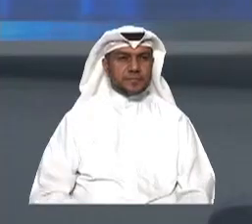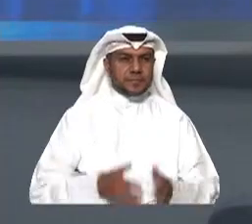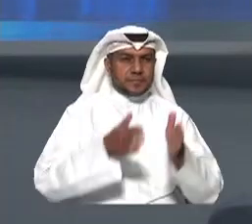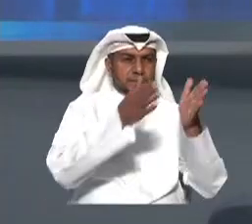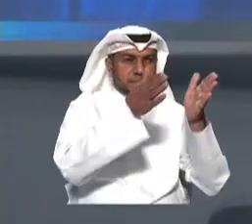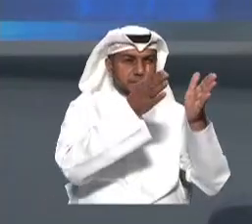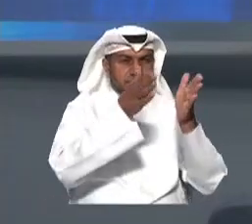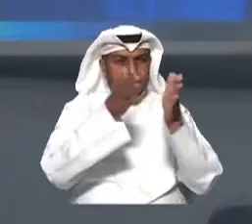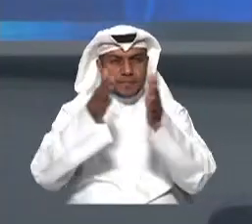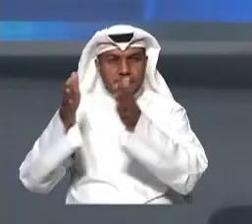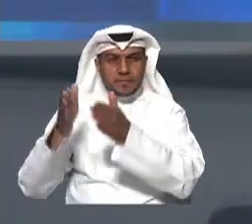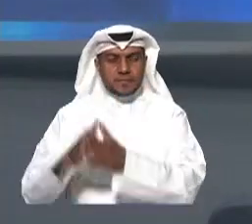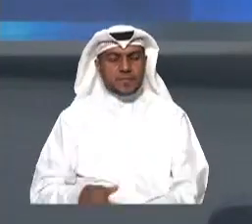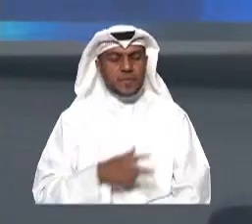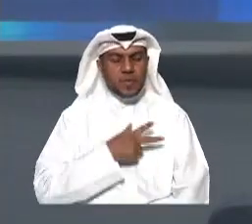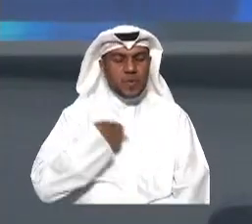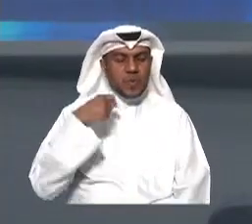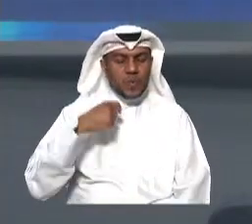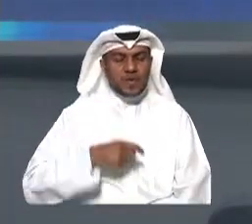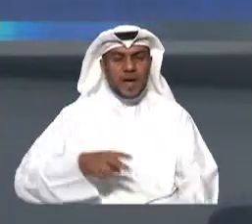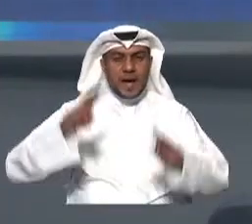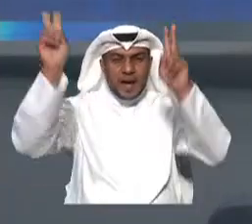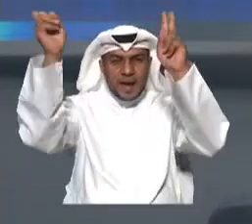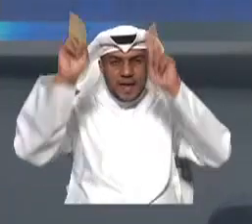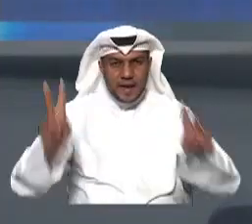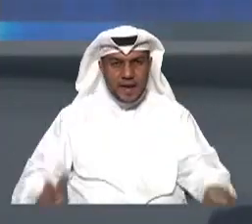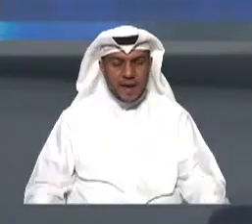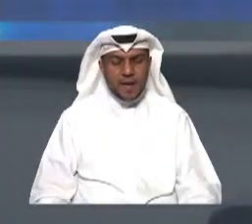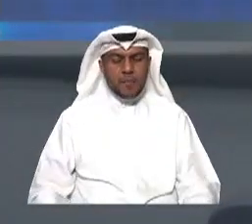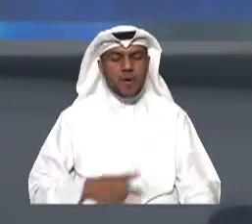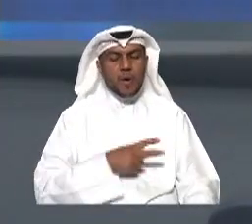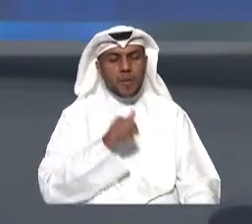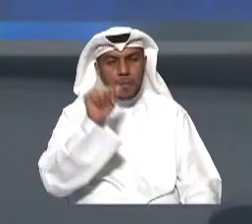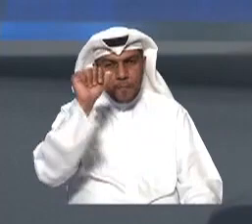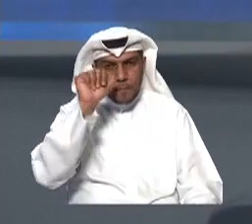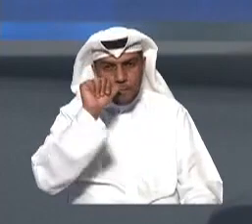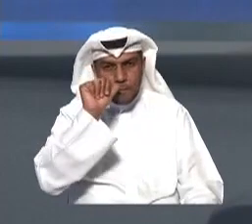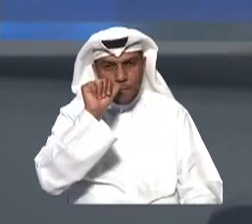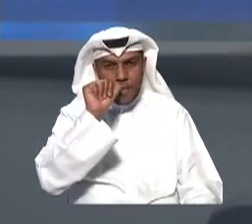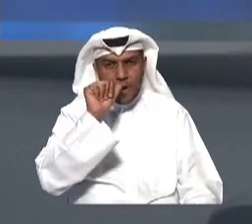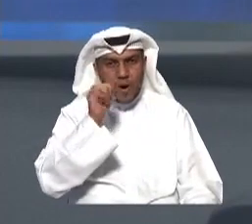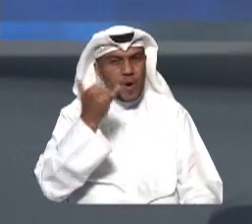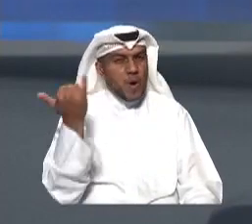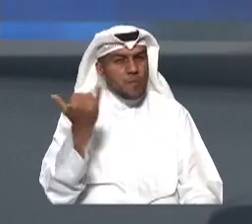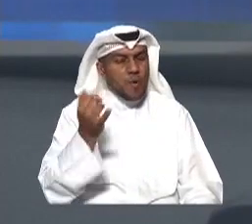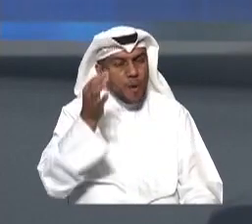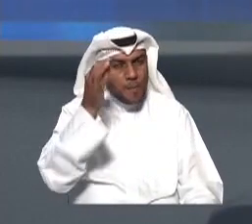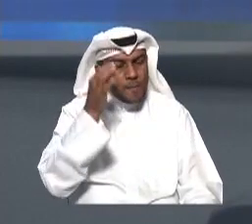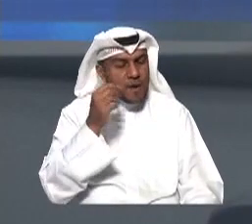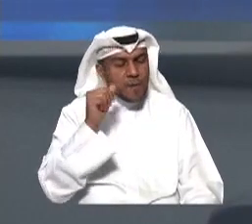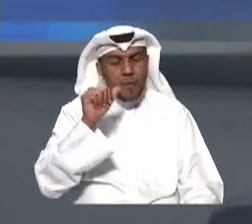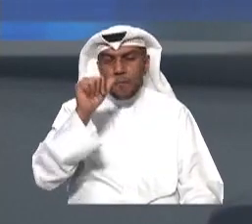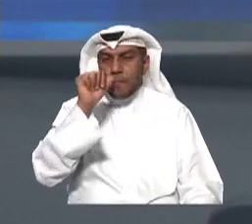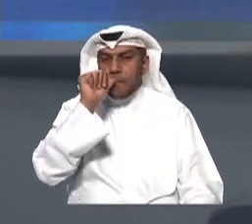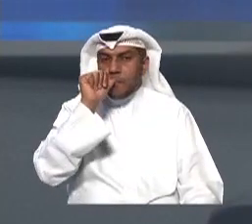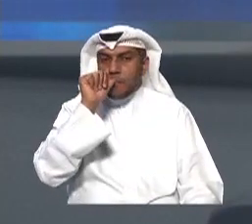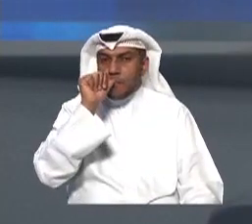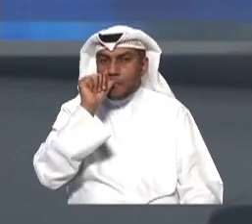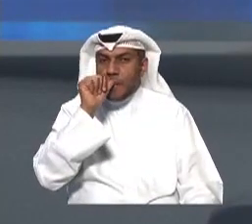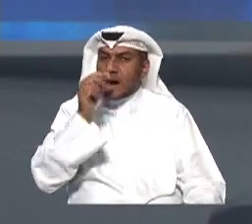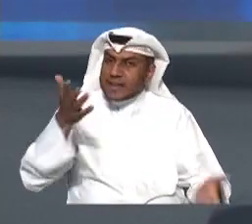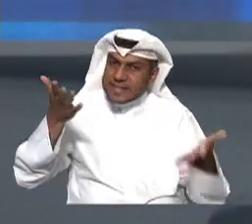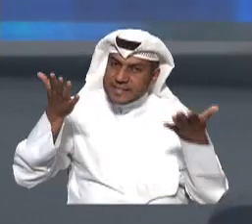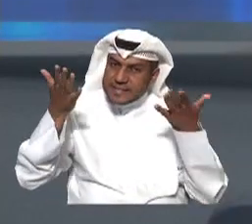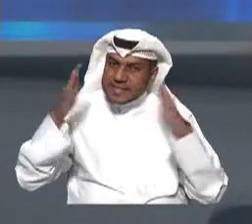انطلاقا من حرص وزارة الكهرباء والماء على توفير فائض من المخزون الاستراتيجي للمياه ومد المناطق